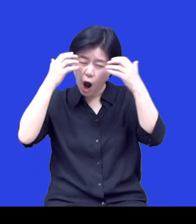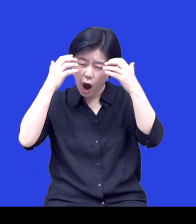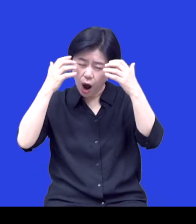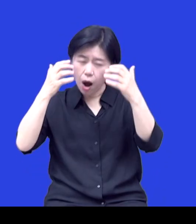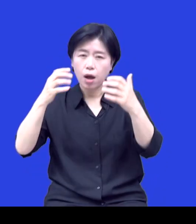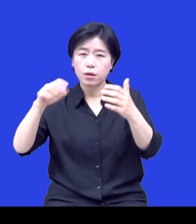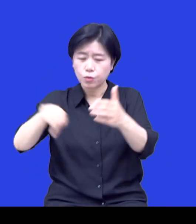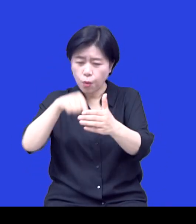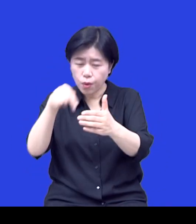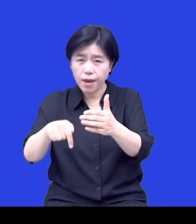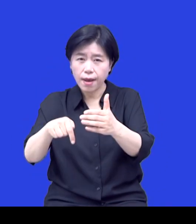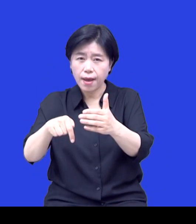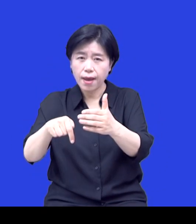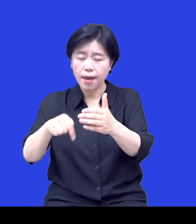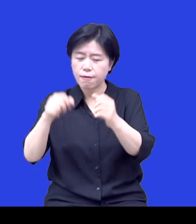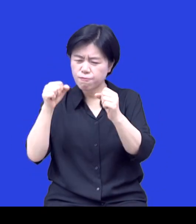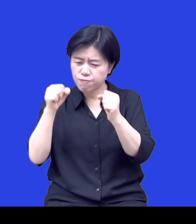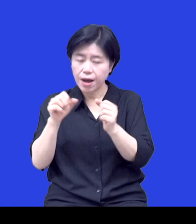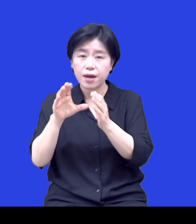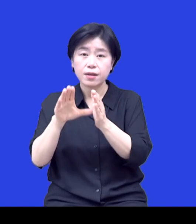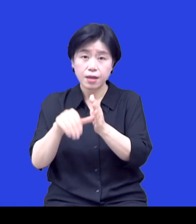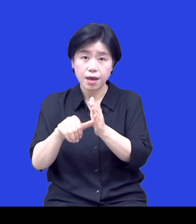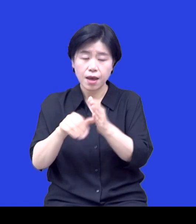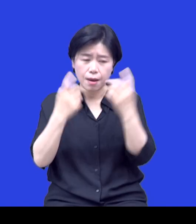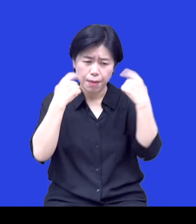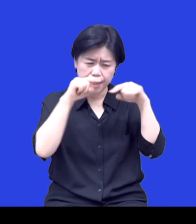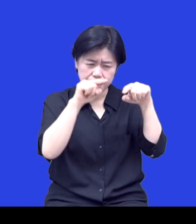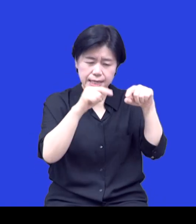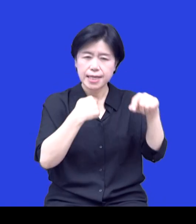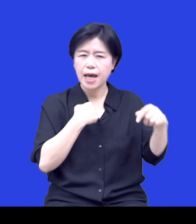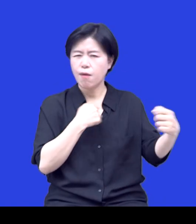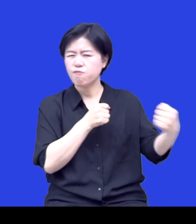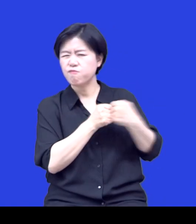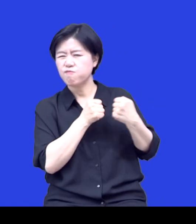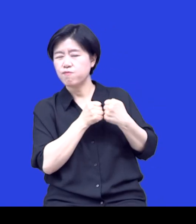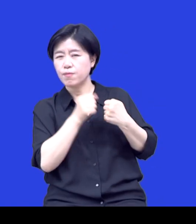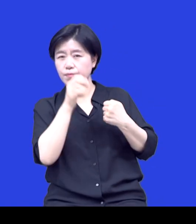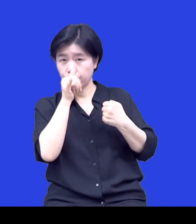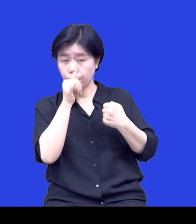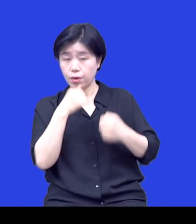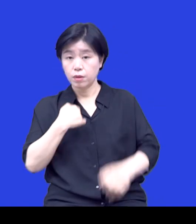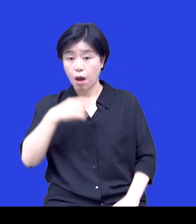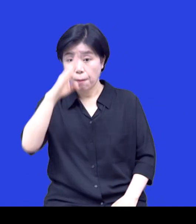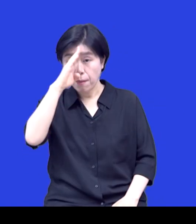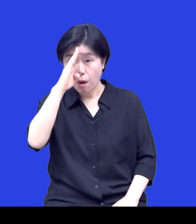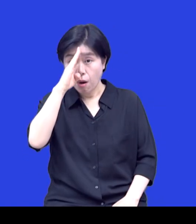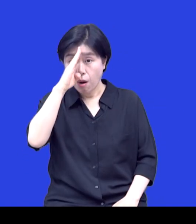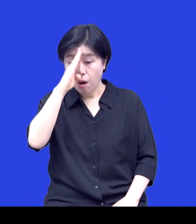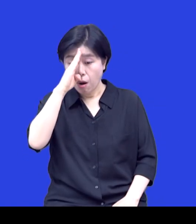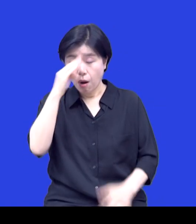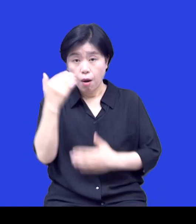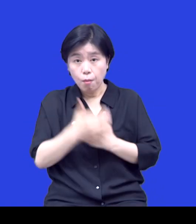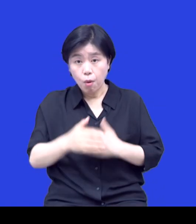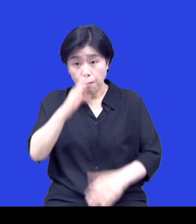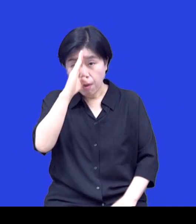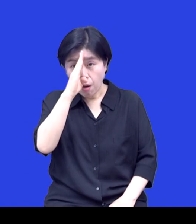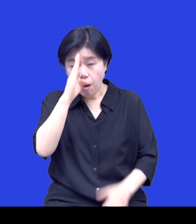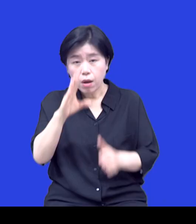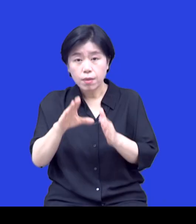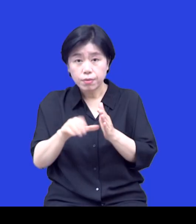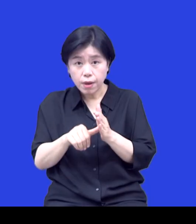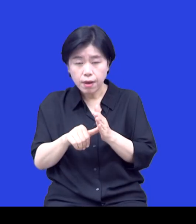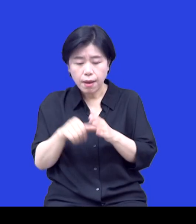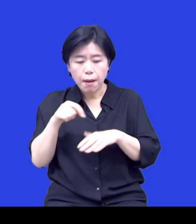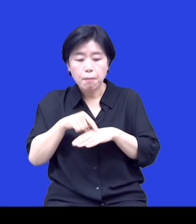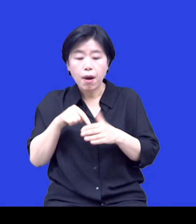맞아요. 이 영적인 공격 그래서 분명히 이때 병이 들었는데 병든 거 외에 병이 들은 나한테 반드시 마귀가